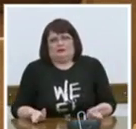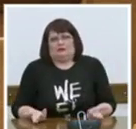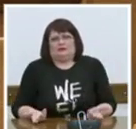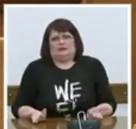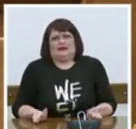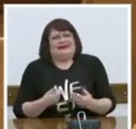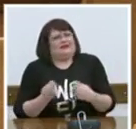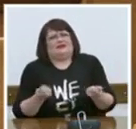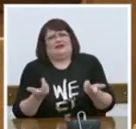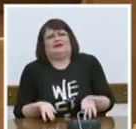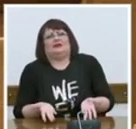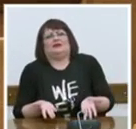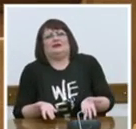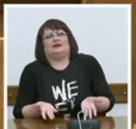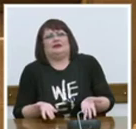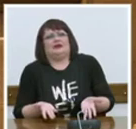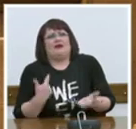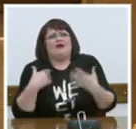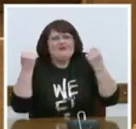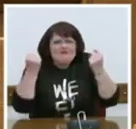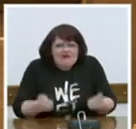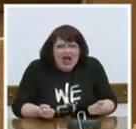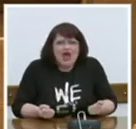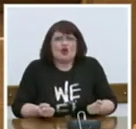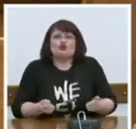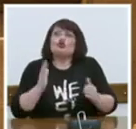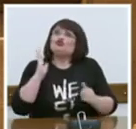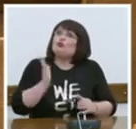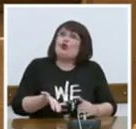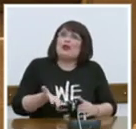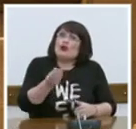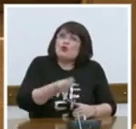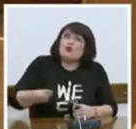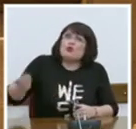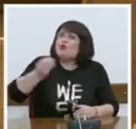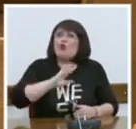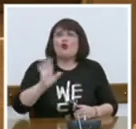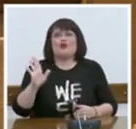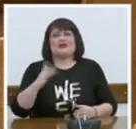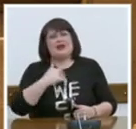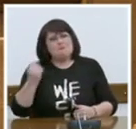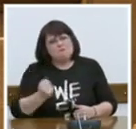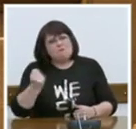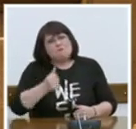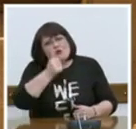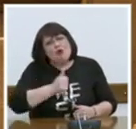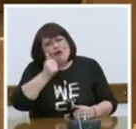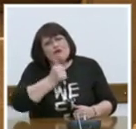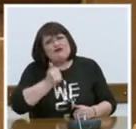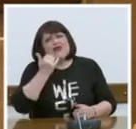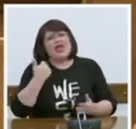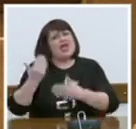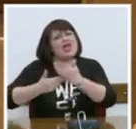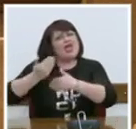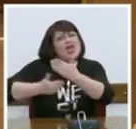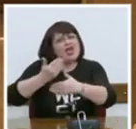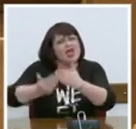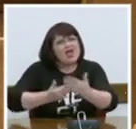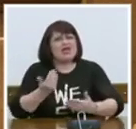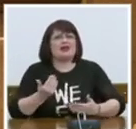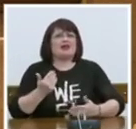αυτό που μπορεί να σηκώσει. Ως λαός που έχει πονέσει πολύ, έχει ματώσει θα έλεγα από τη μάστιγα